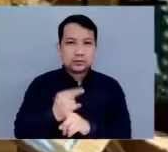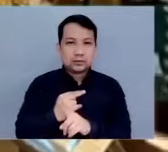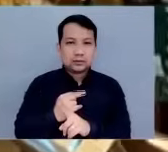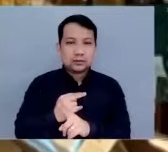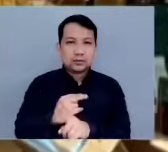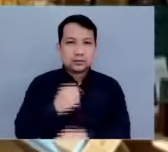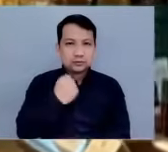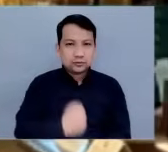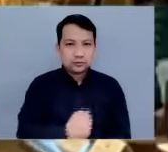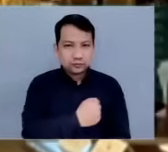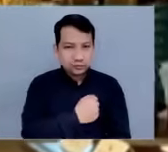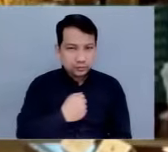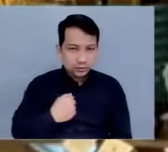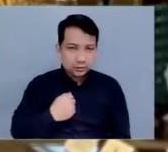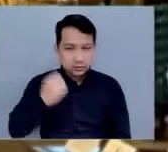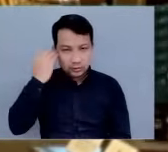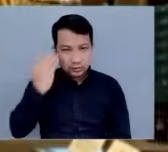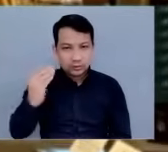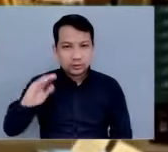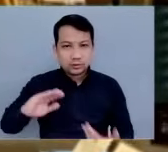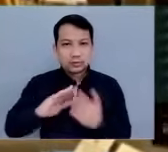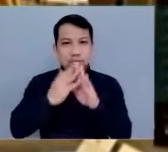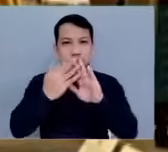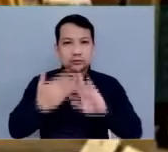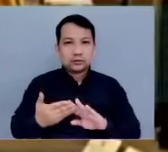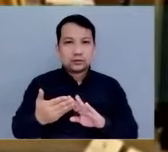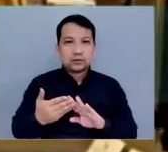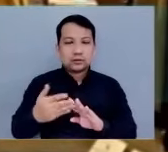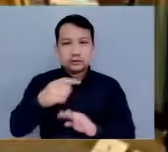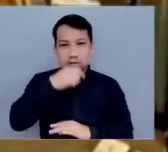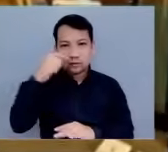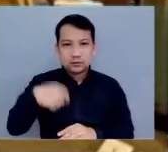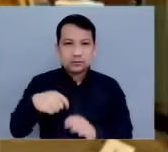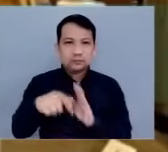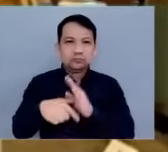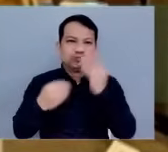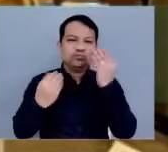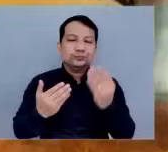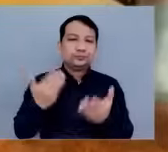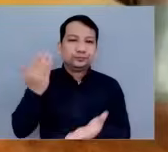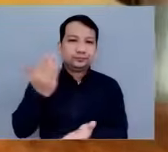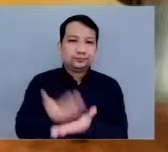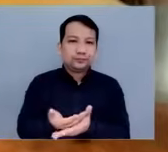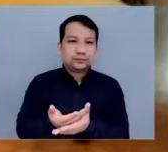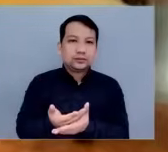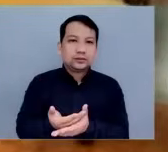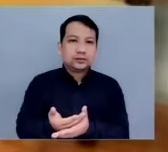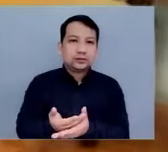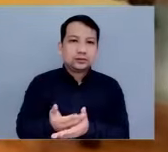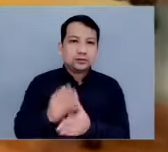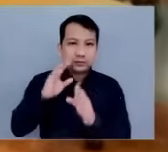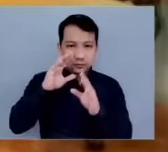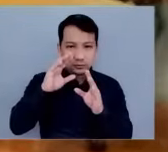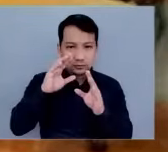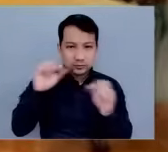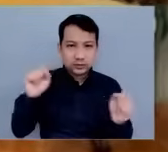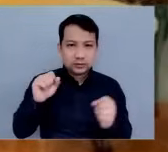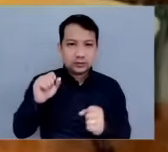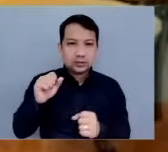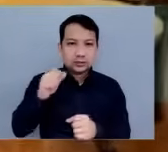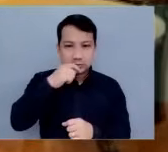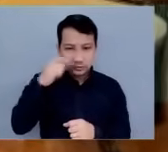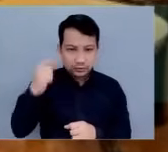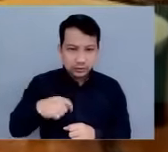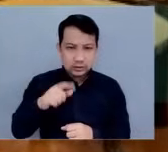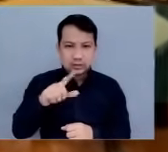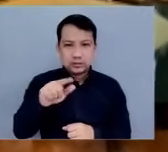Ito ay para sa kapayapaan sa Ukraine. Kani-kanina lamang dumating dito si President Zelensky mga bandang alas